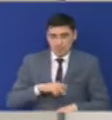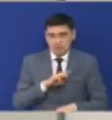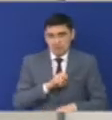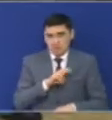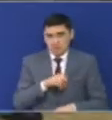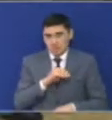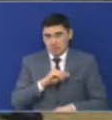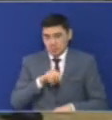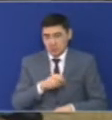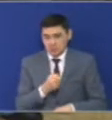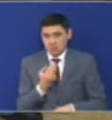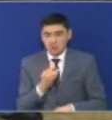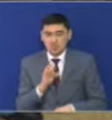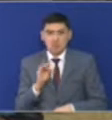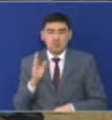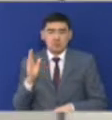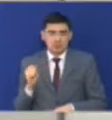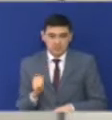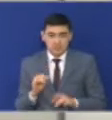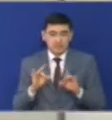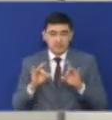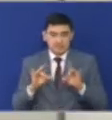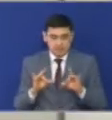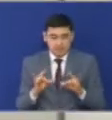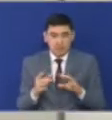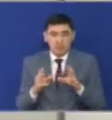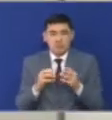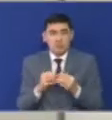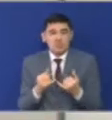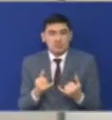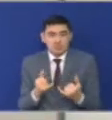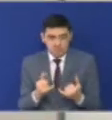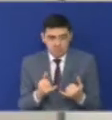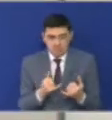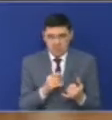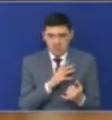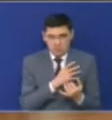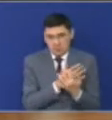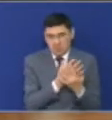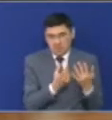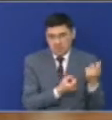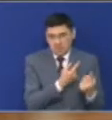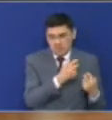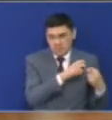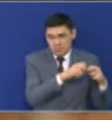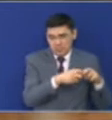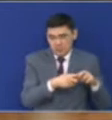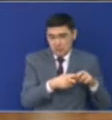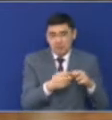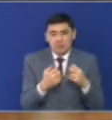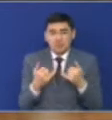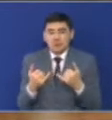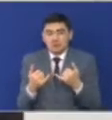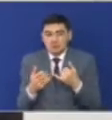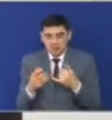общественного согласия и остановилась на реализуемом проекте «Восточный Казахстан без конфликтов». Целью проекта является предупреждение конфликтов